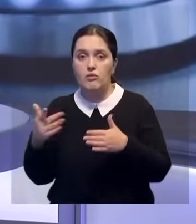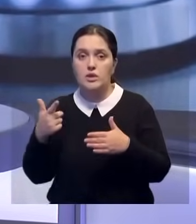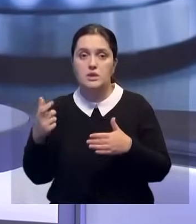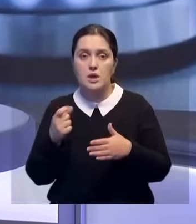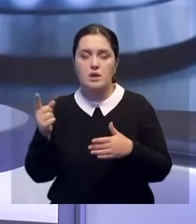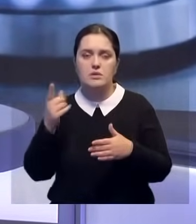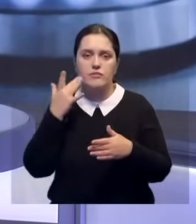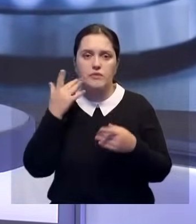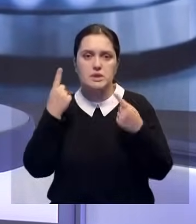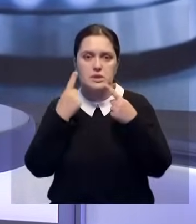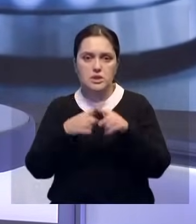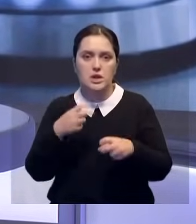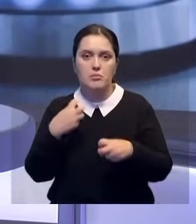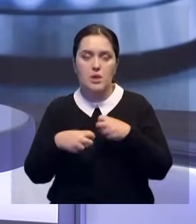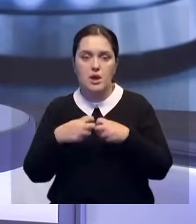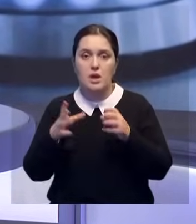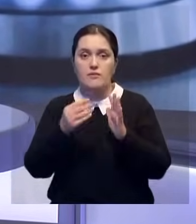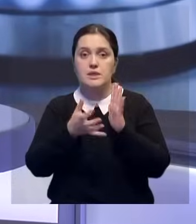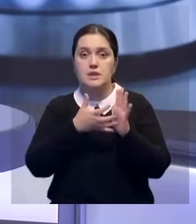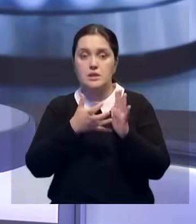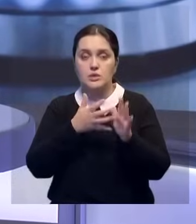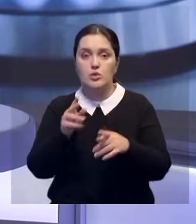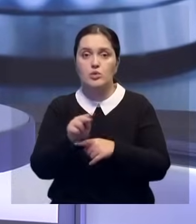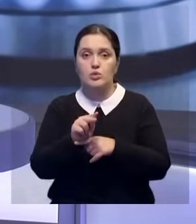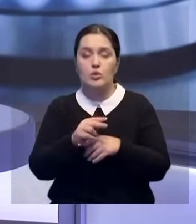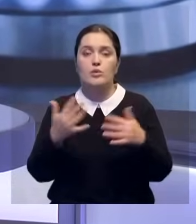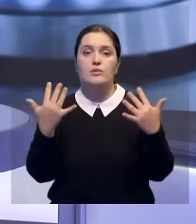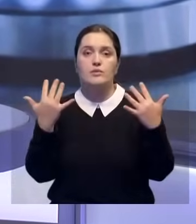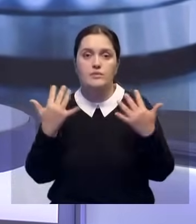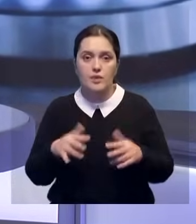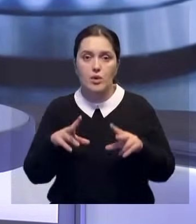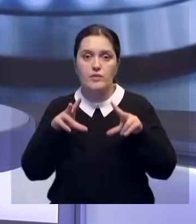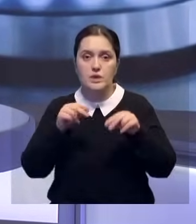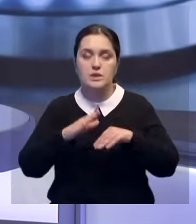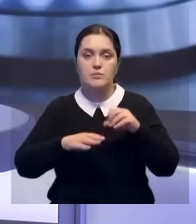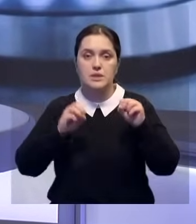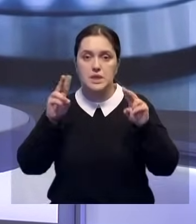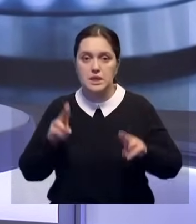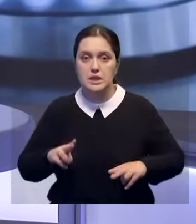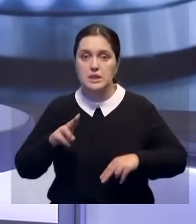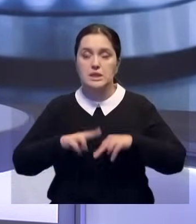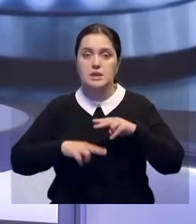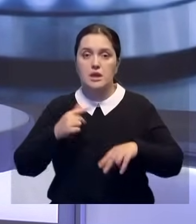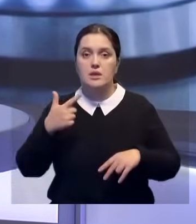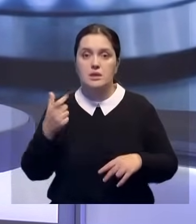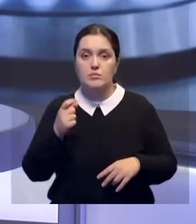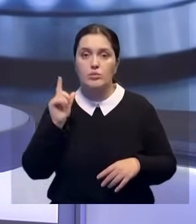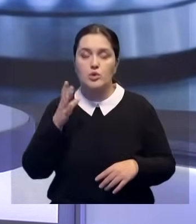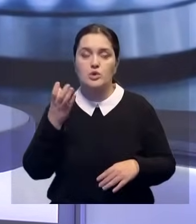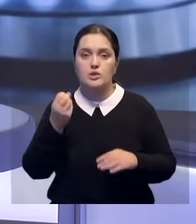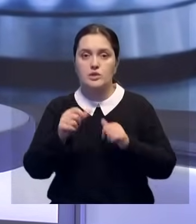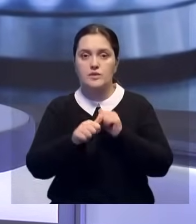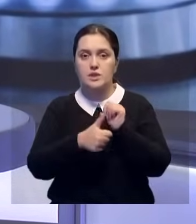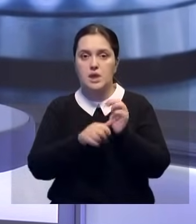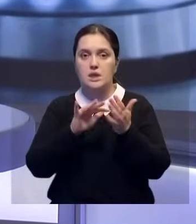сроков газификации стали технические неполадки. Все недочеты уже устранили, уверяют специалисты. Строительство газопроводов